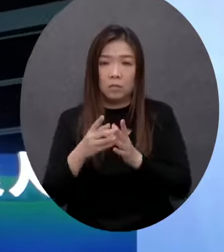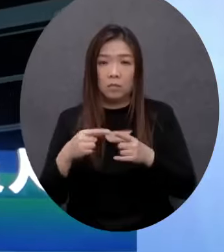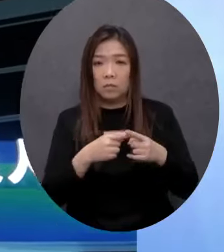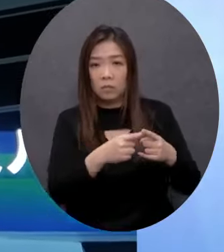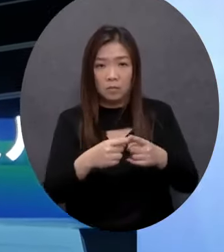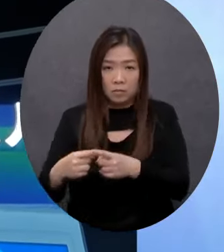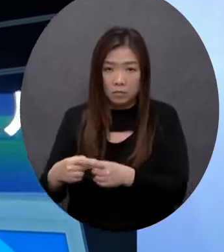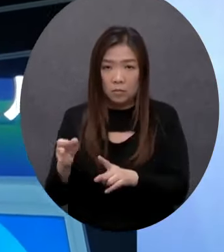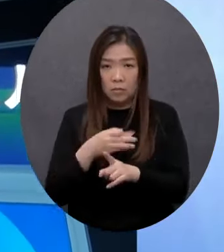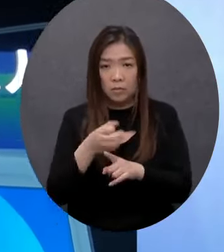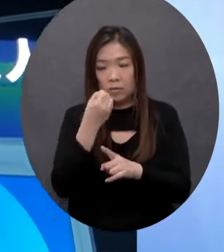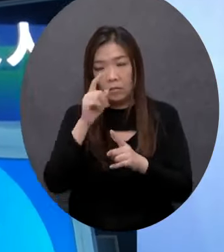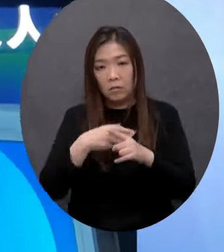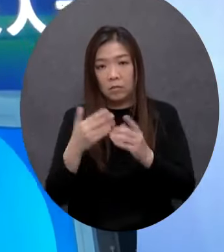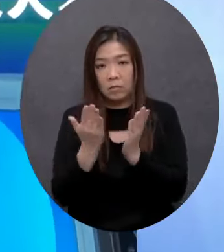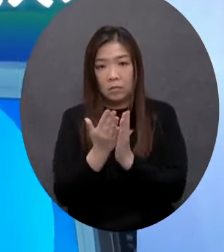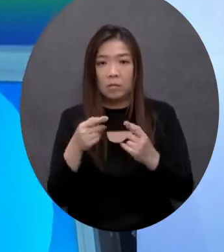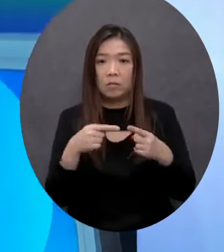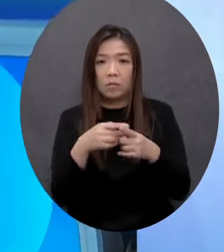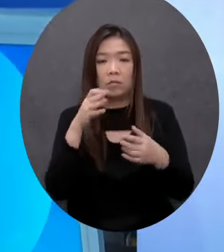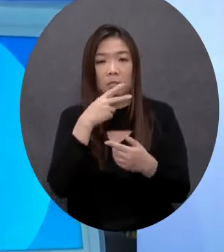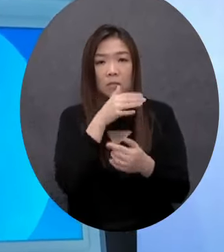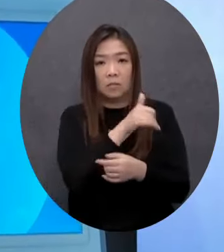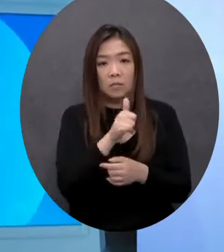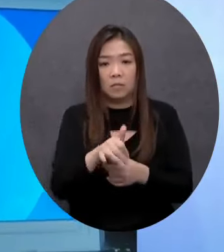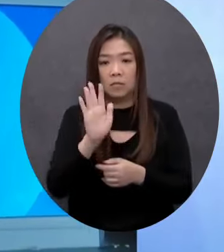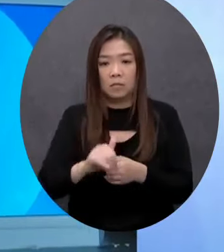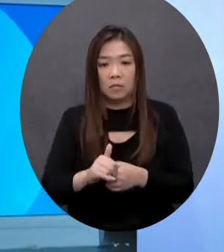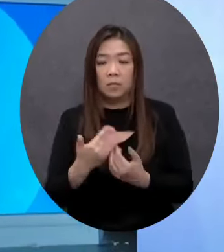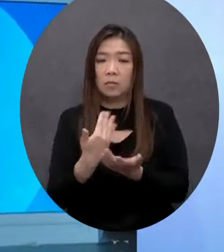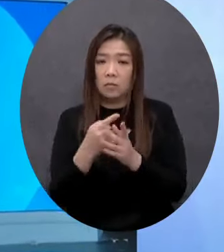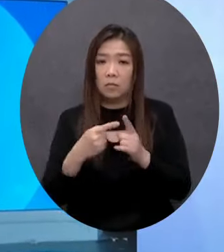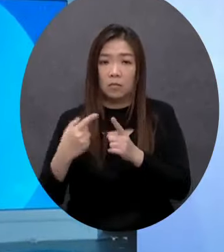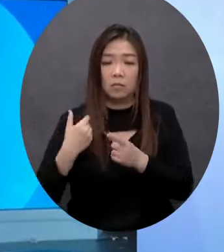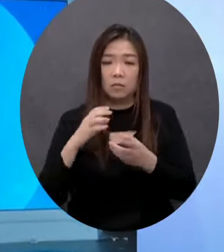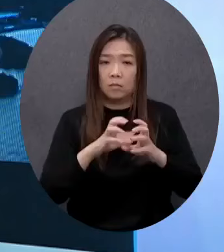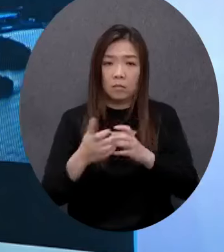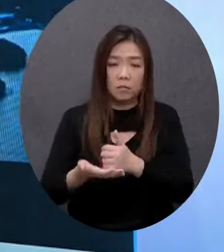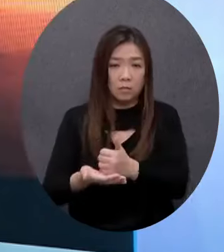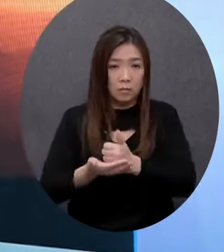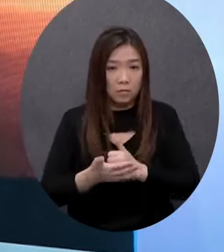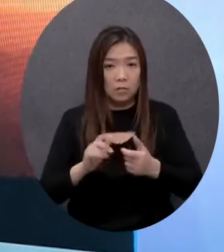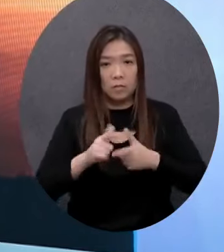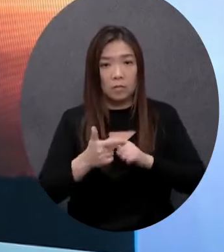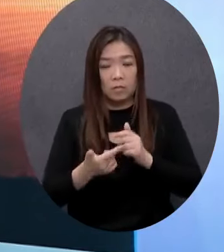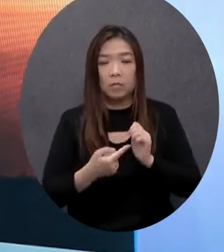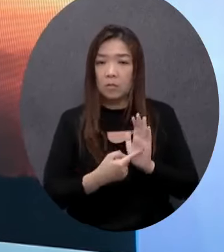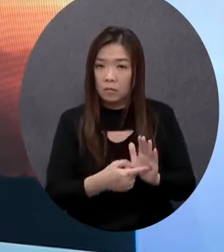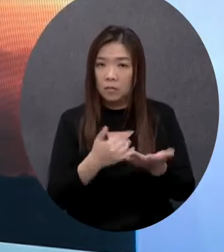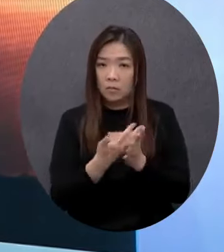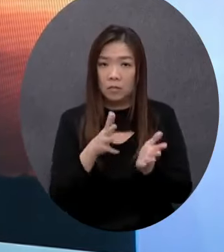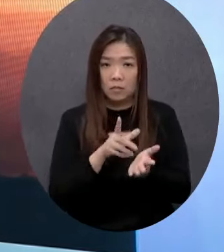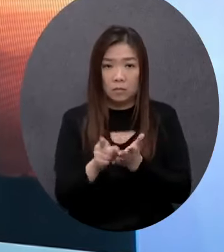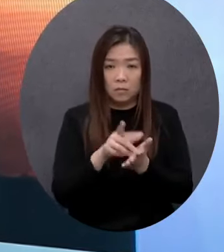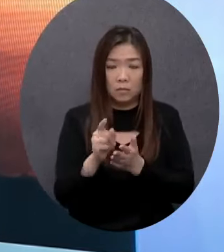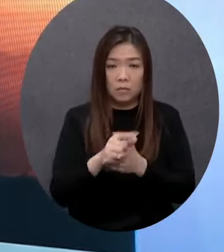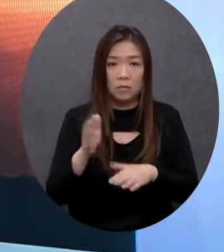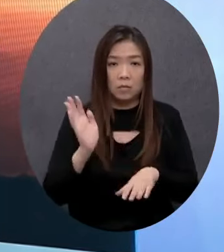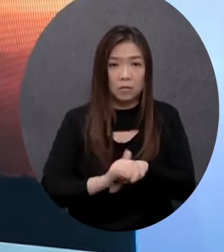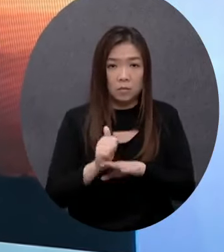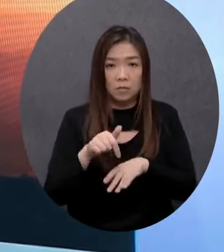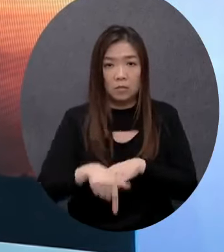地大学生和市民参观。各人力資源機構和招聘平台將會展示不同專業優質本地職位